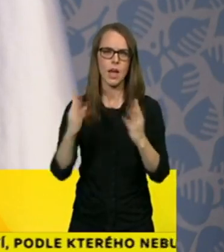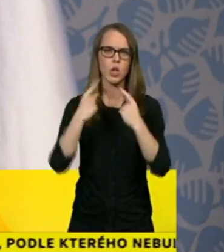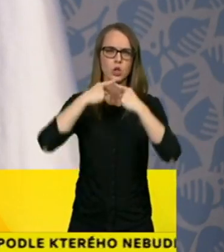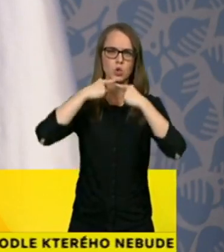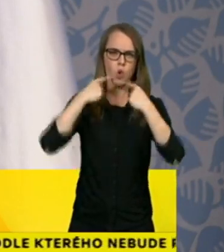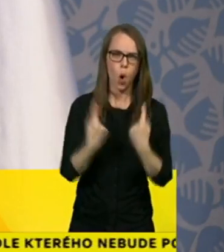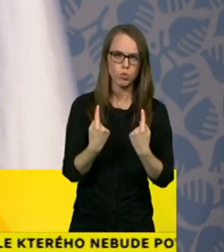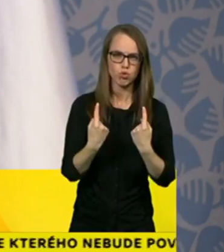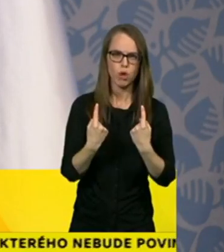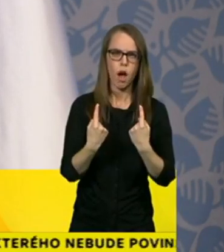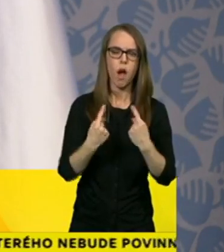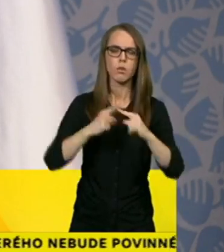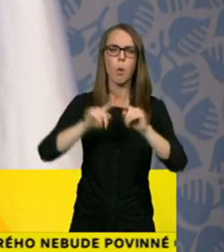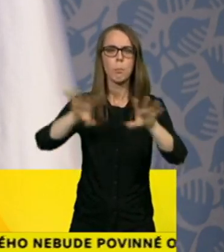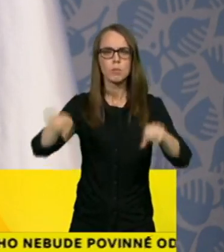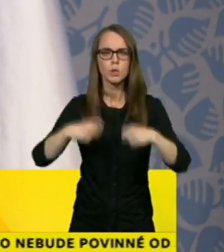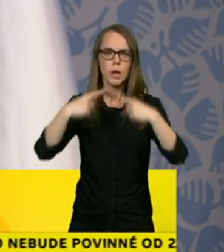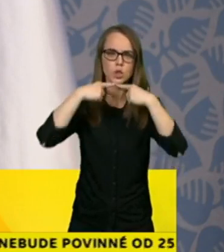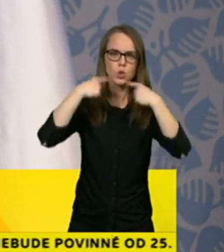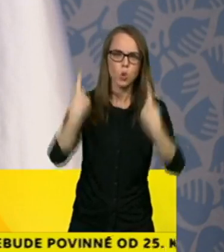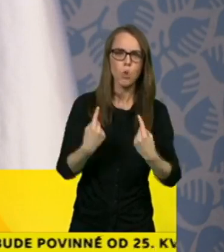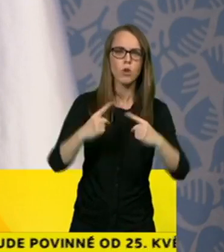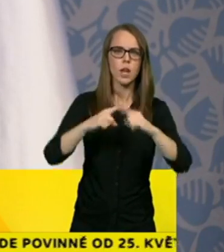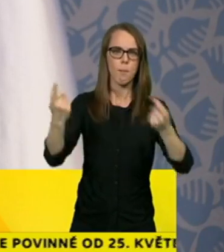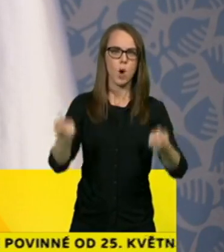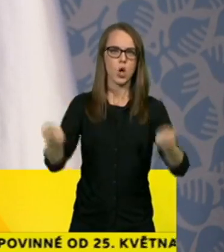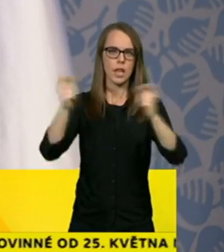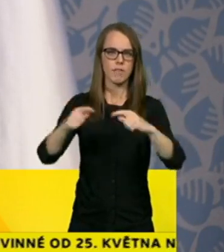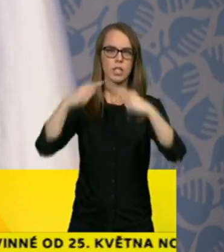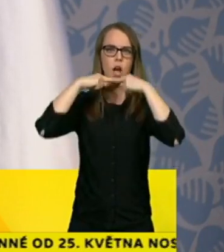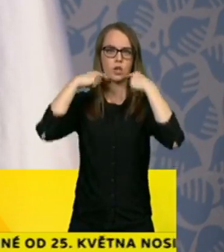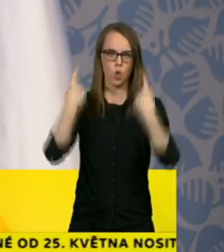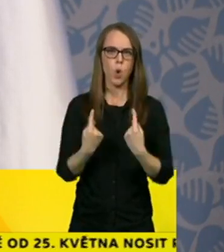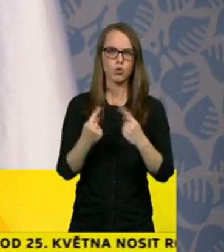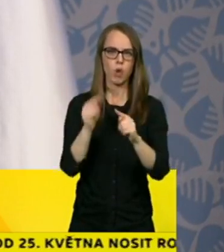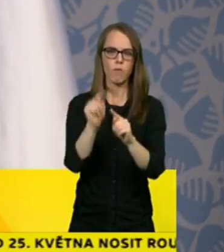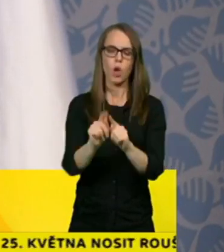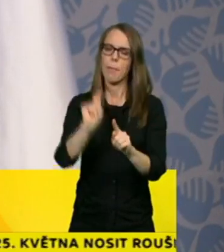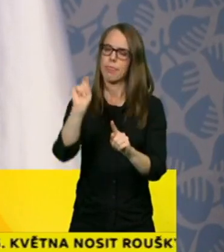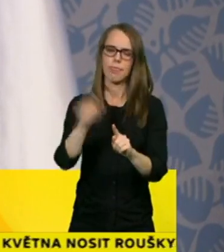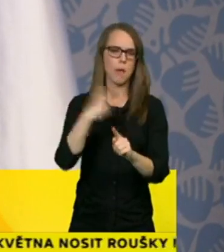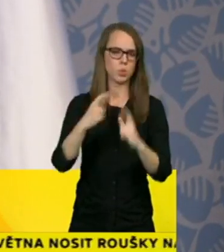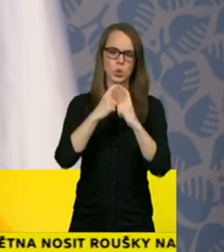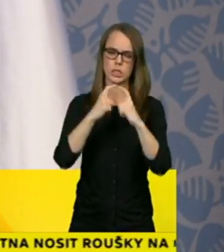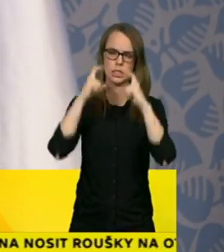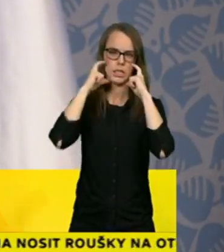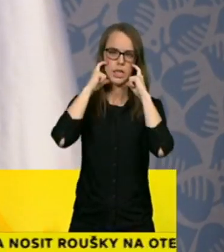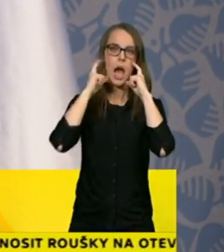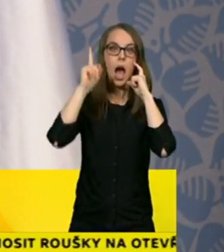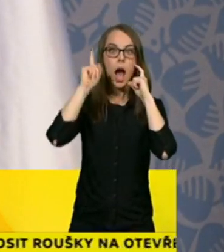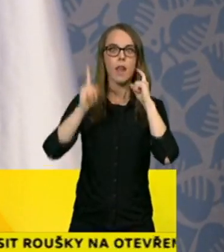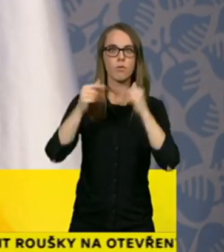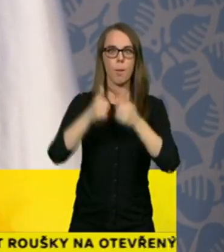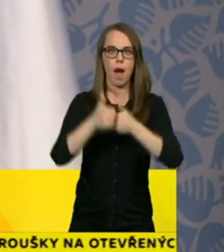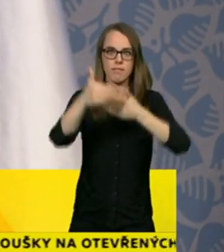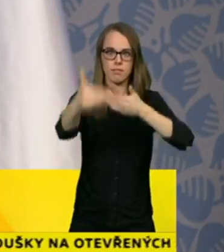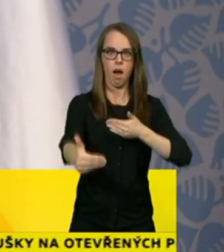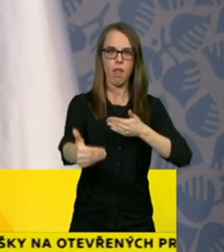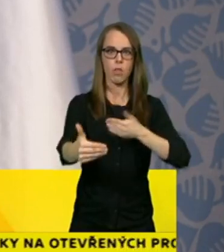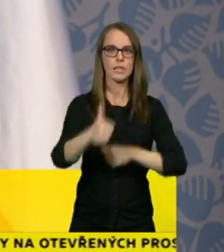o další vzdělávací instituce, opět pokud je zachován určitý rozestup nejméně 1,5 metru. Vychází to z